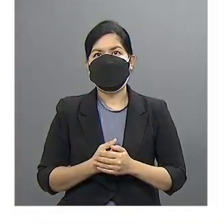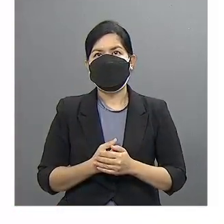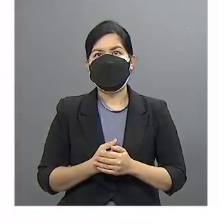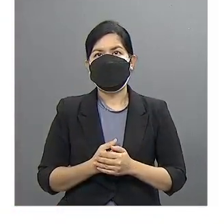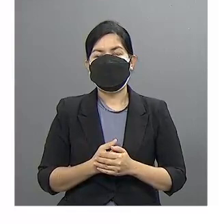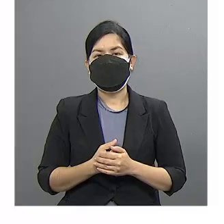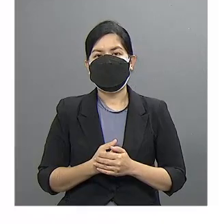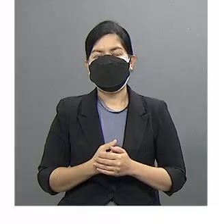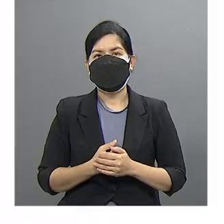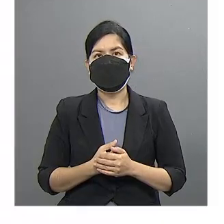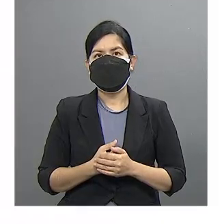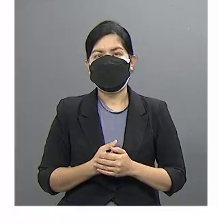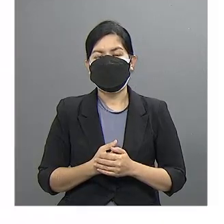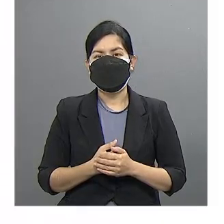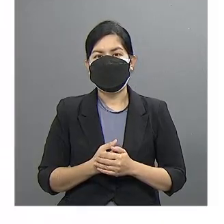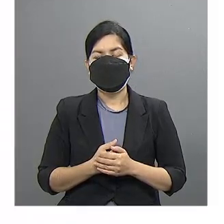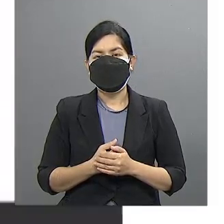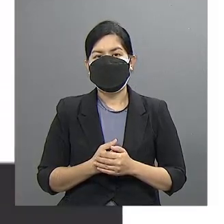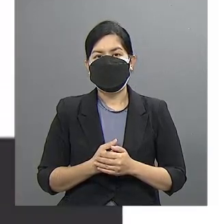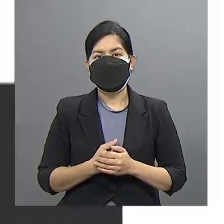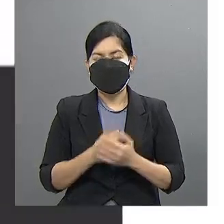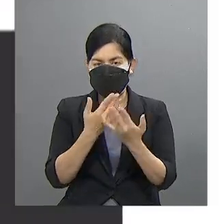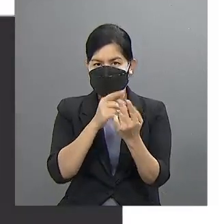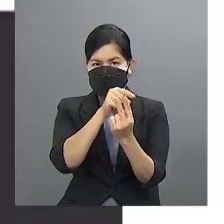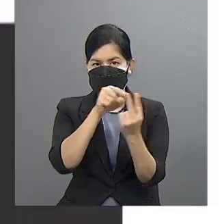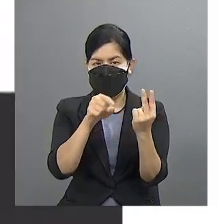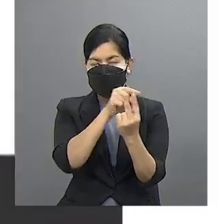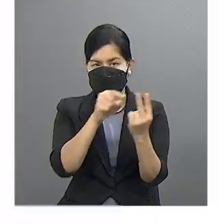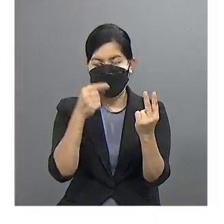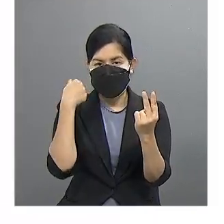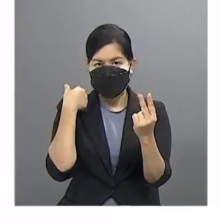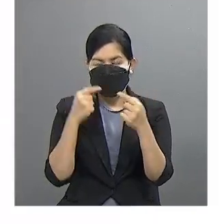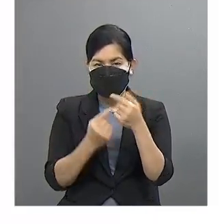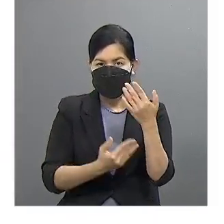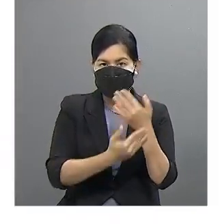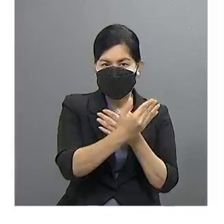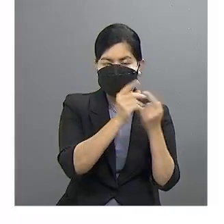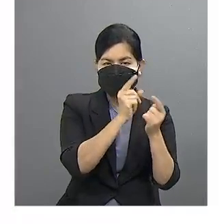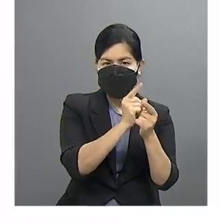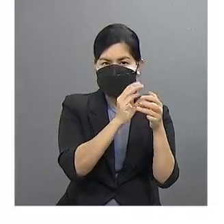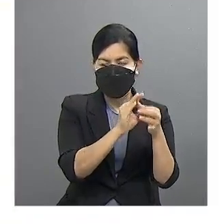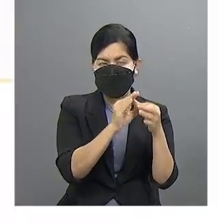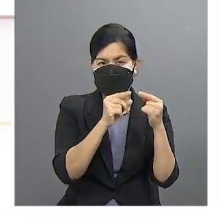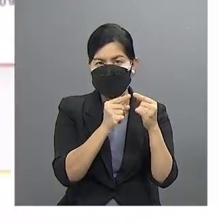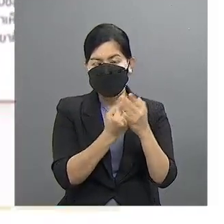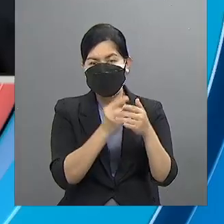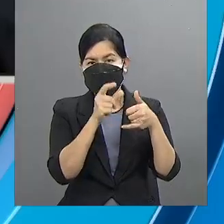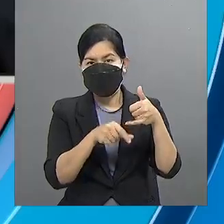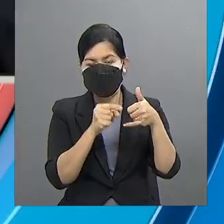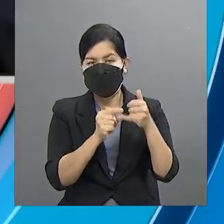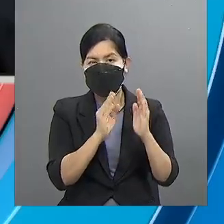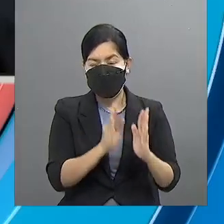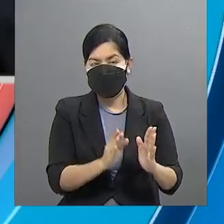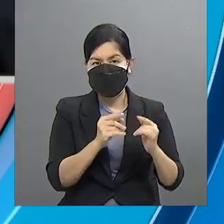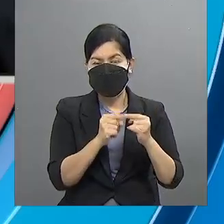ก็คือมาจากมุมมองของแต่ละคนที่มีโอกาสประสบพบเจอนะคะอย่างคุณบอสเองก็เคยเป็นโร